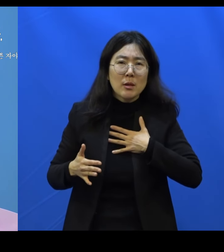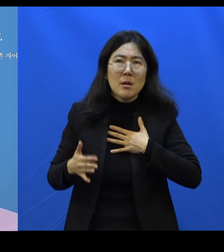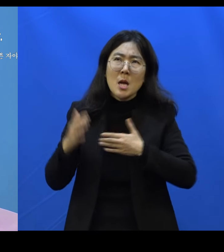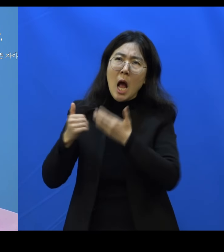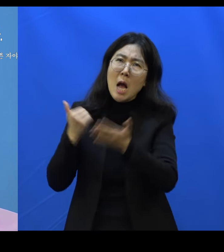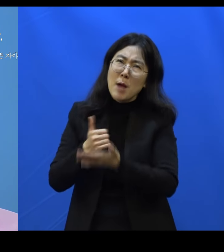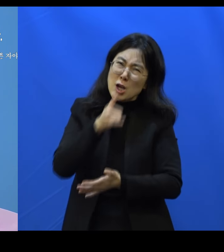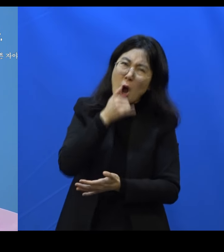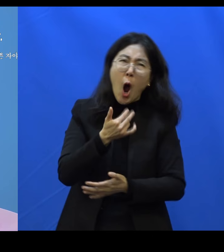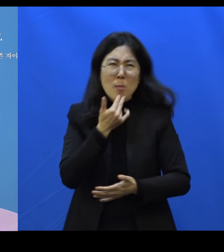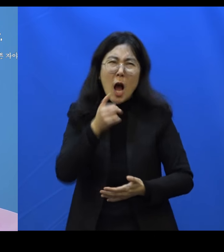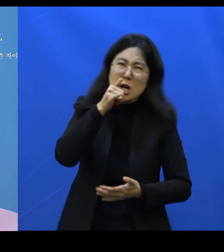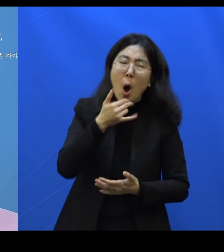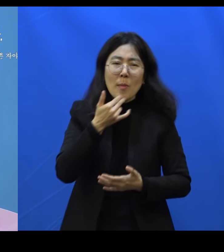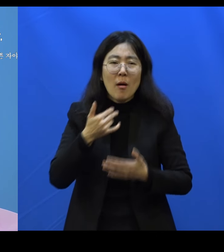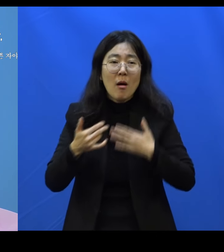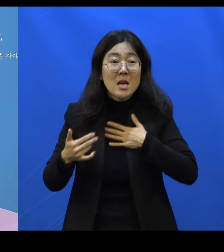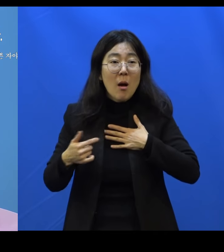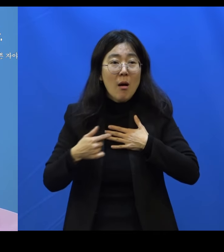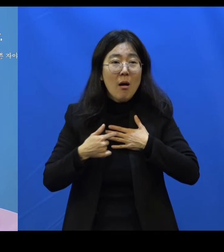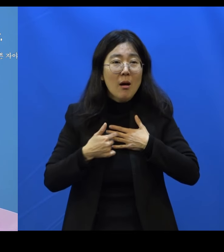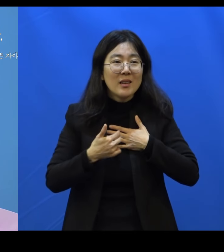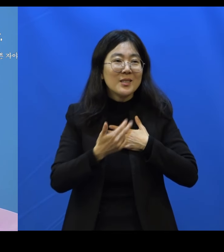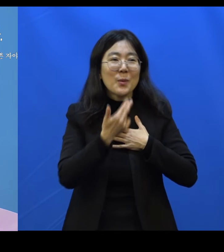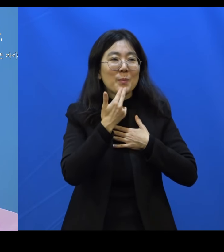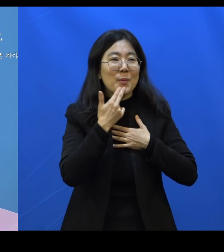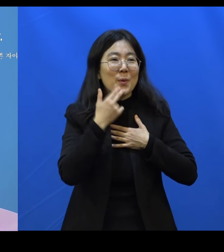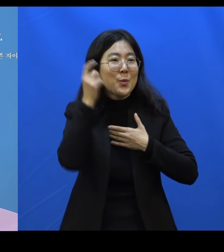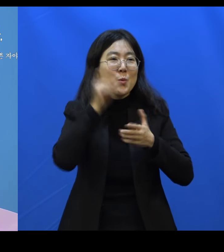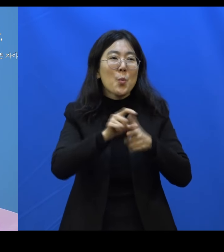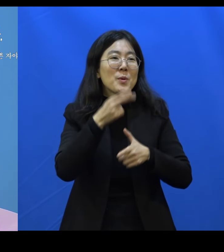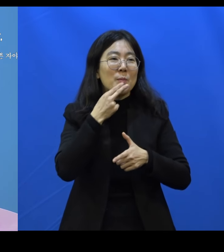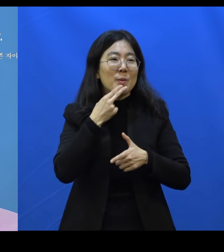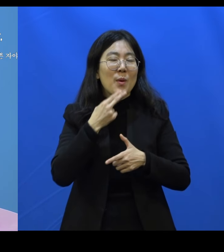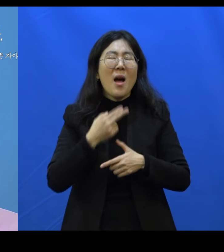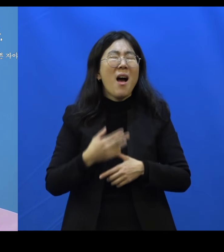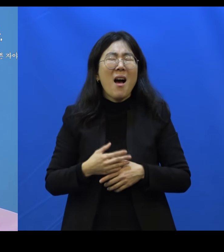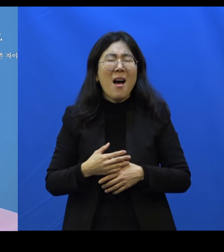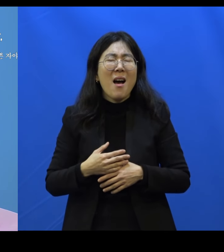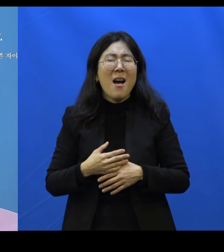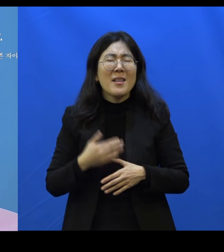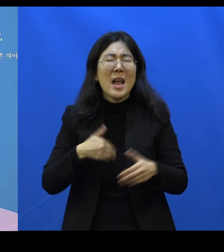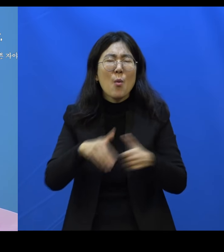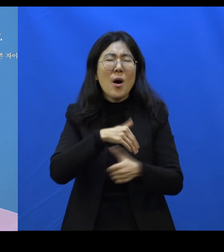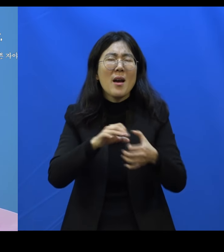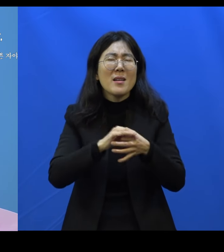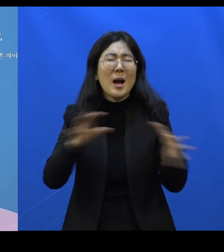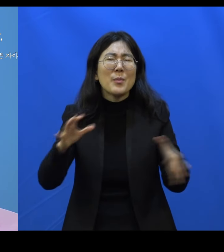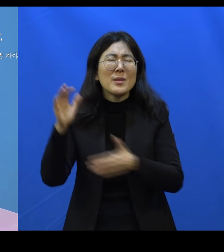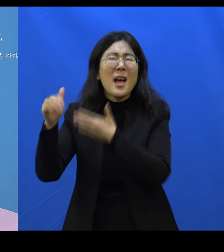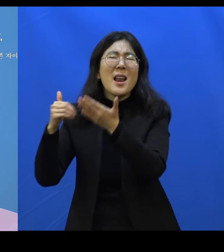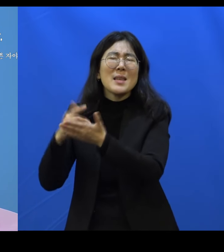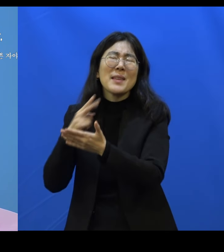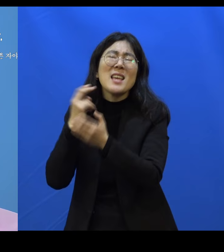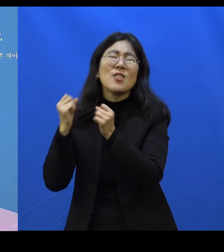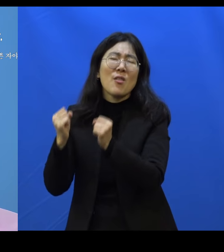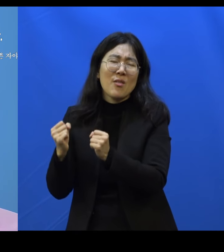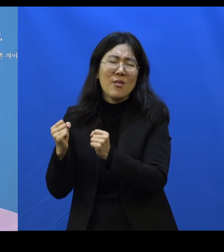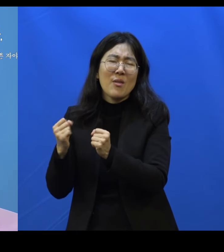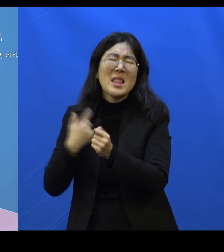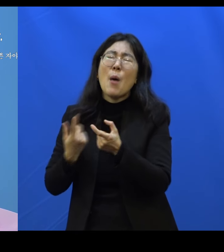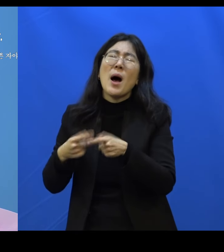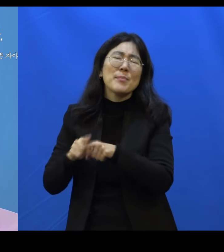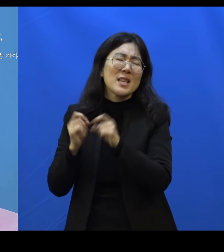안에서 안정감이 아주 자신을 단단하게 붙들어주고 있기 때문입니다. 그래서